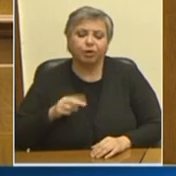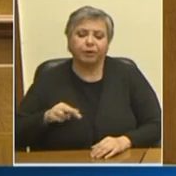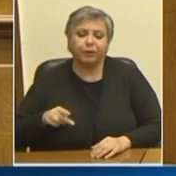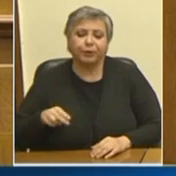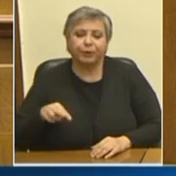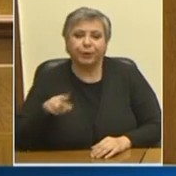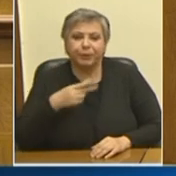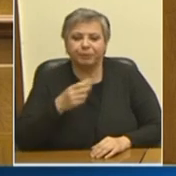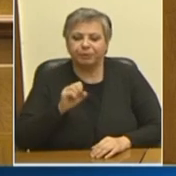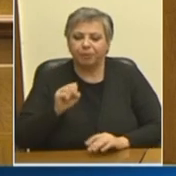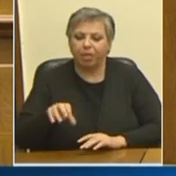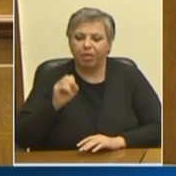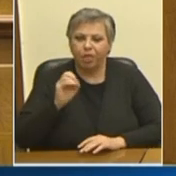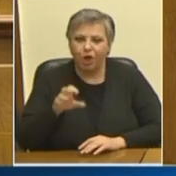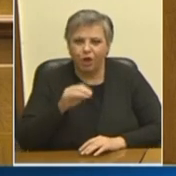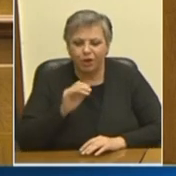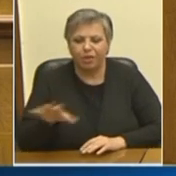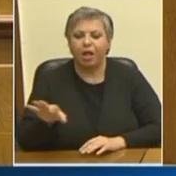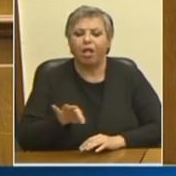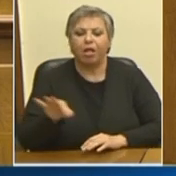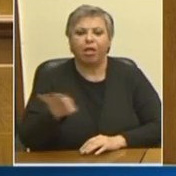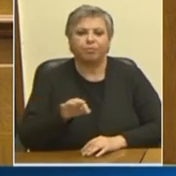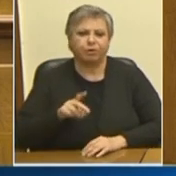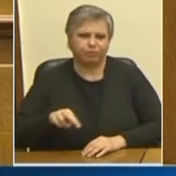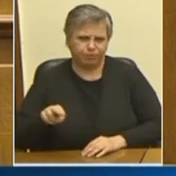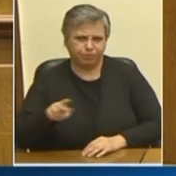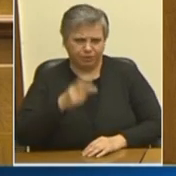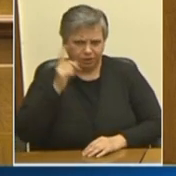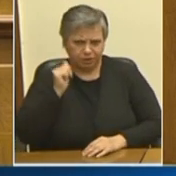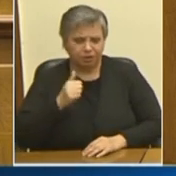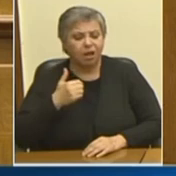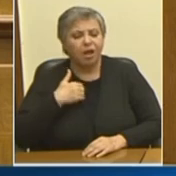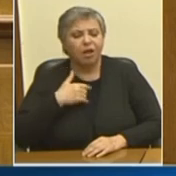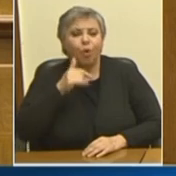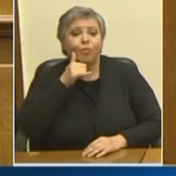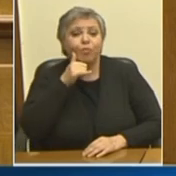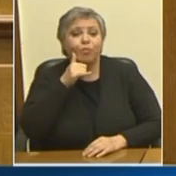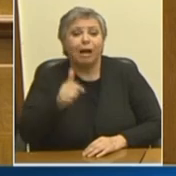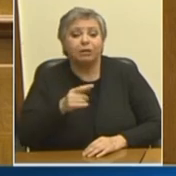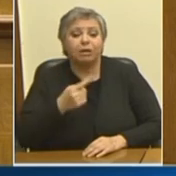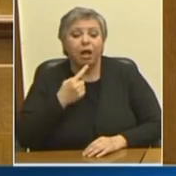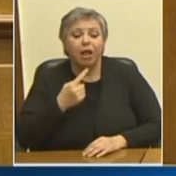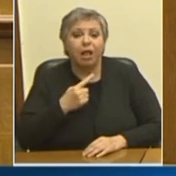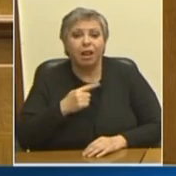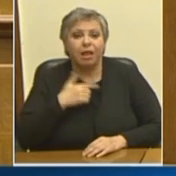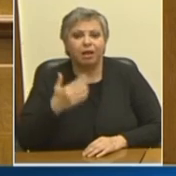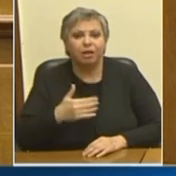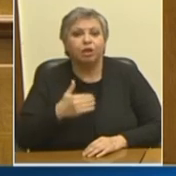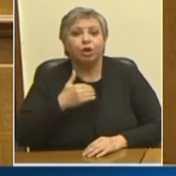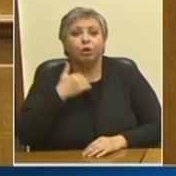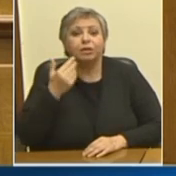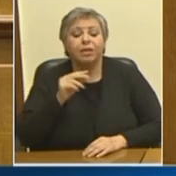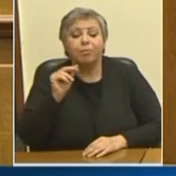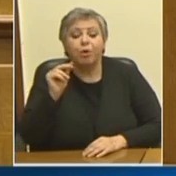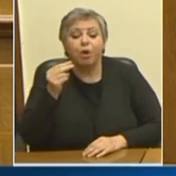τα ρουσφέτια πρέπει να ποινικοποιηθούν. Τα ρουσφέτια, να μην μπορεί κάθε βουλευτής να στέλνει